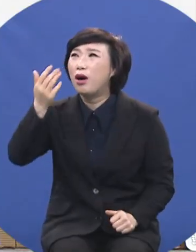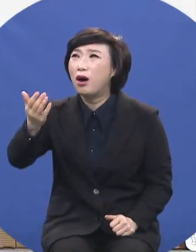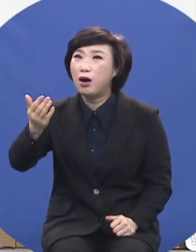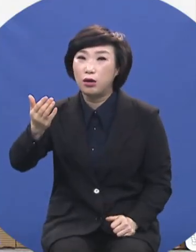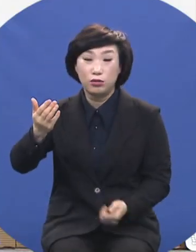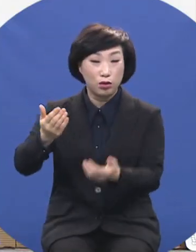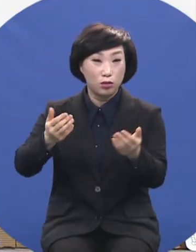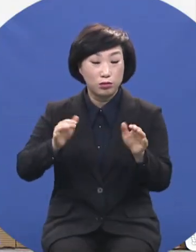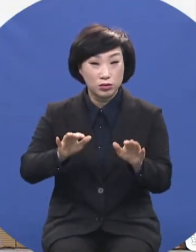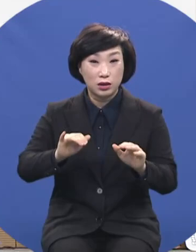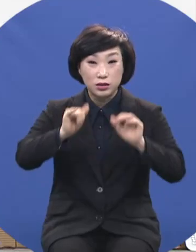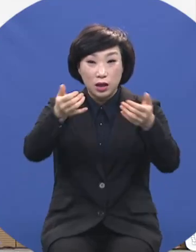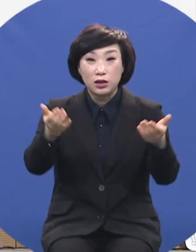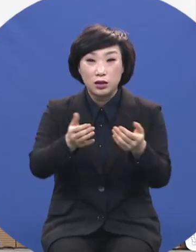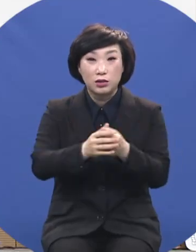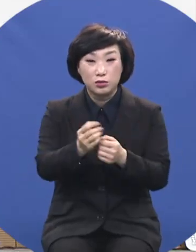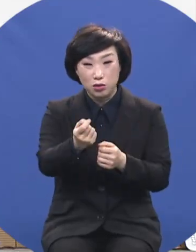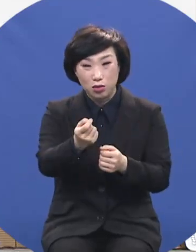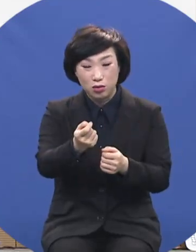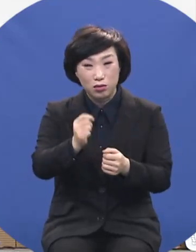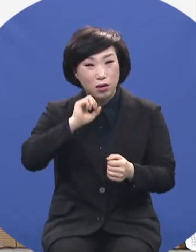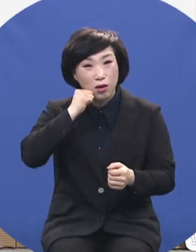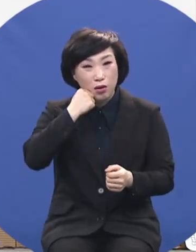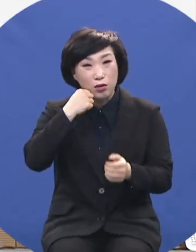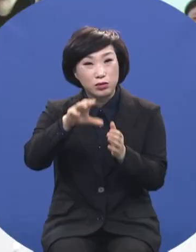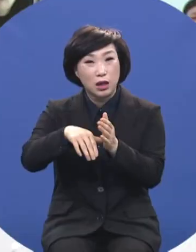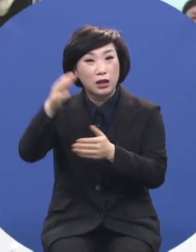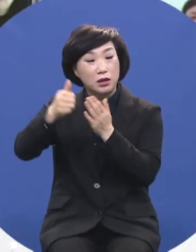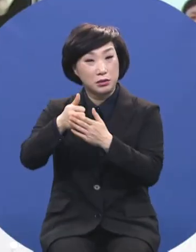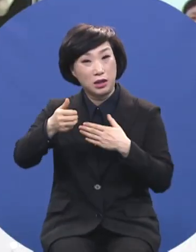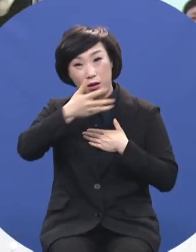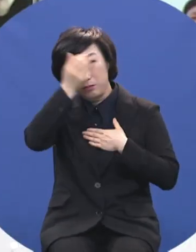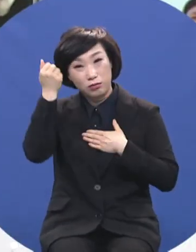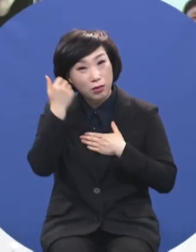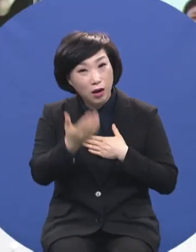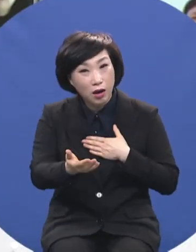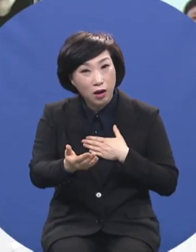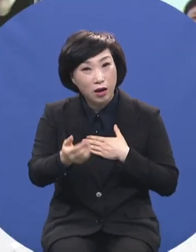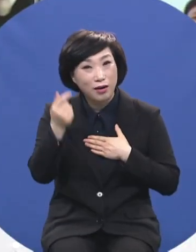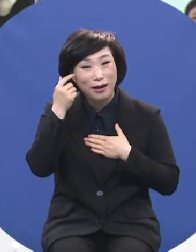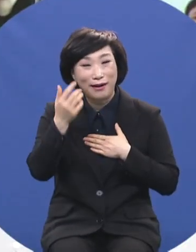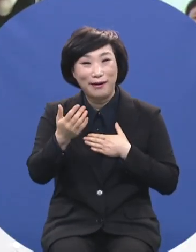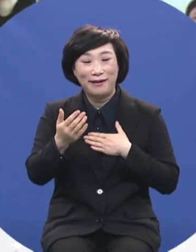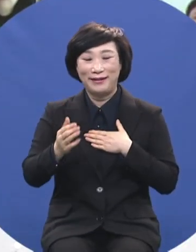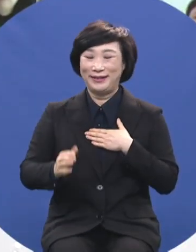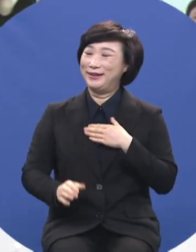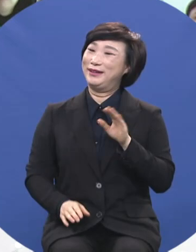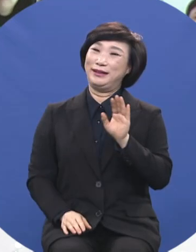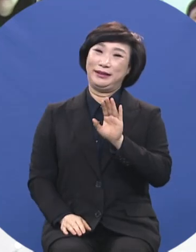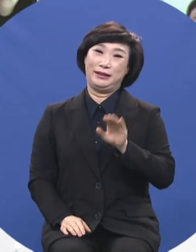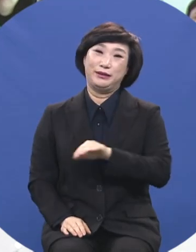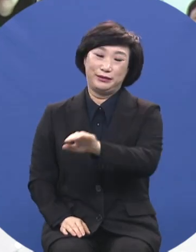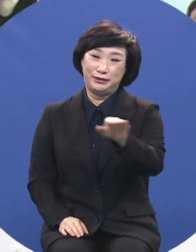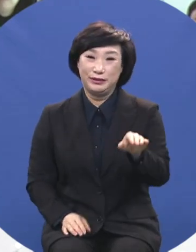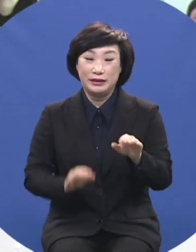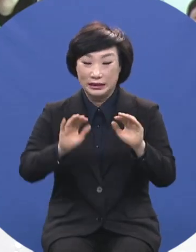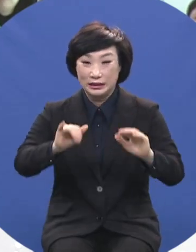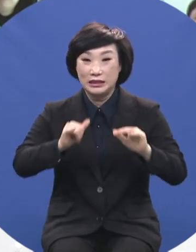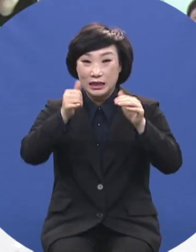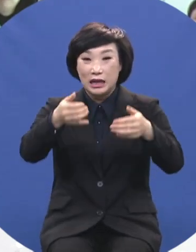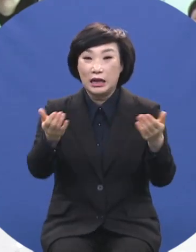세상 것이 조금 안 되면 버린 건가? 우리는 쉽게 세상 것